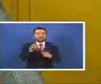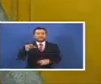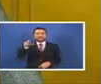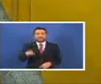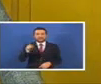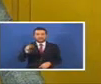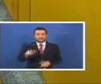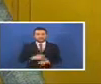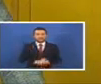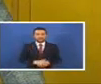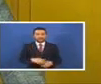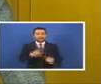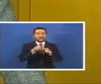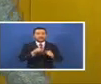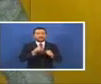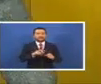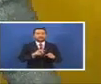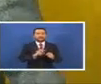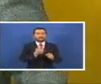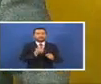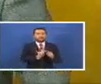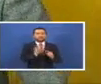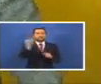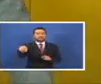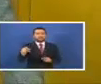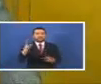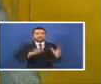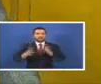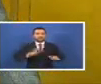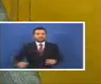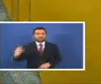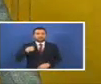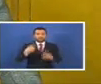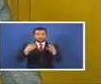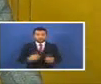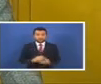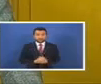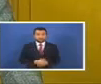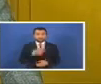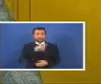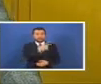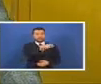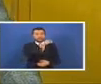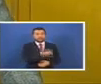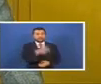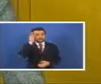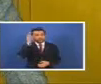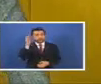Paşazade'nin atından sıçrayan çamuru kaftanına bulaşınca, o bir